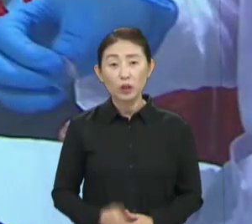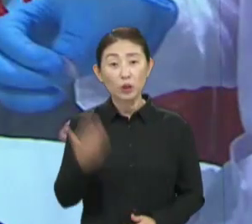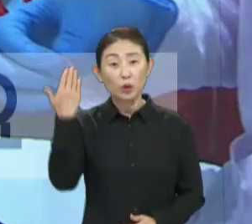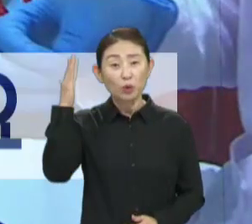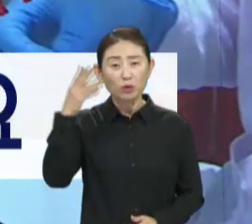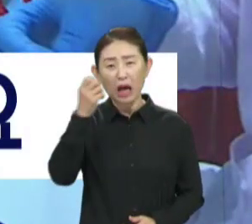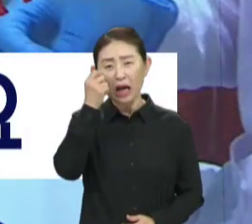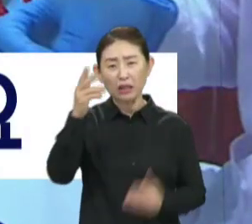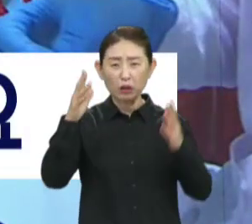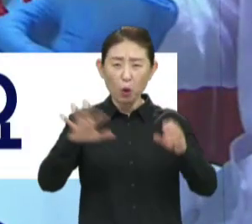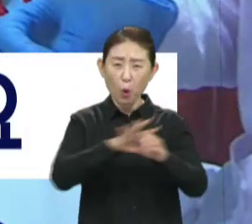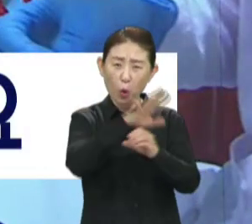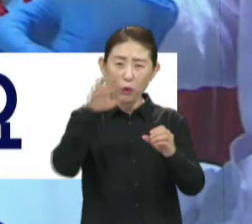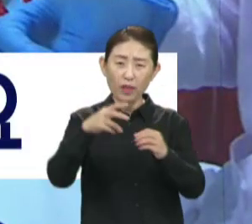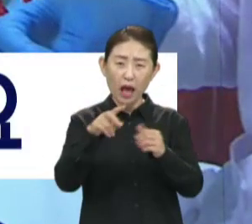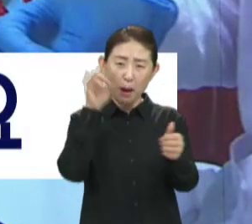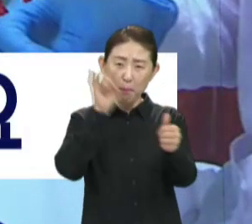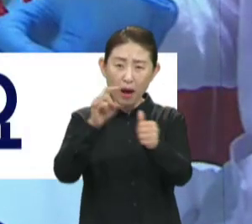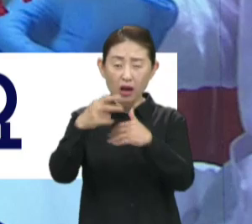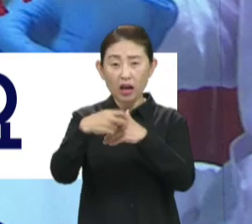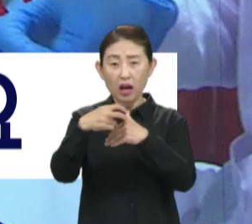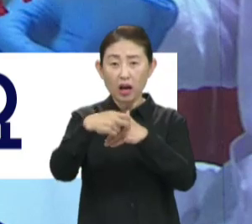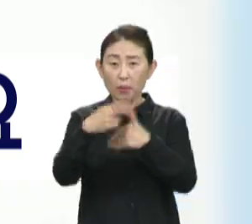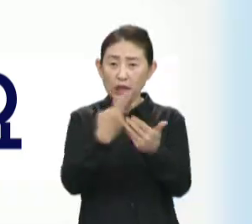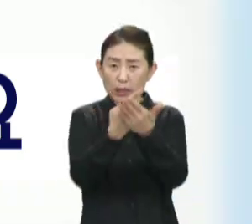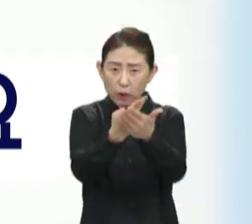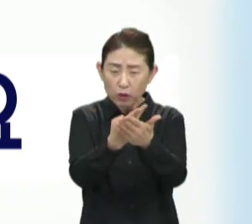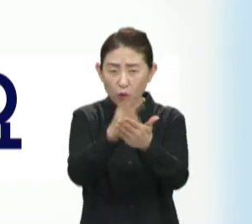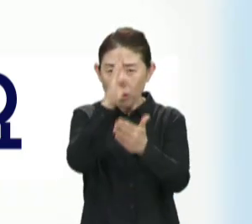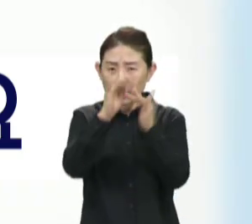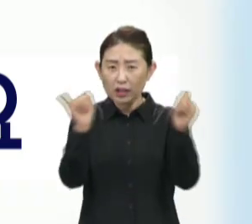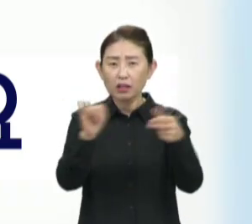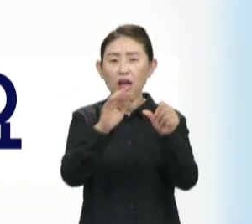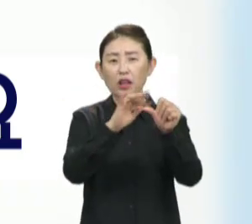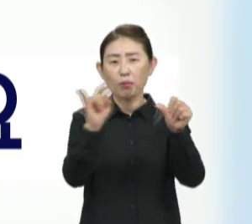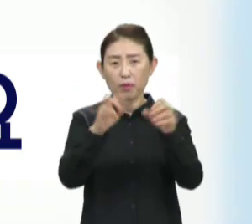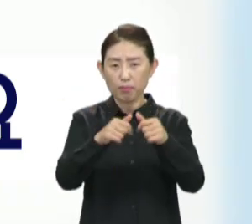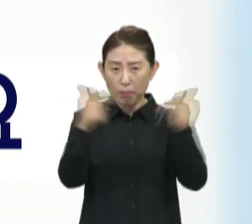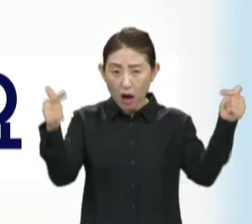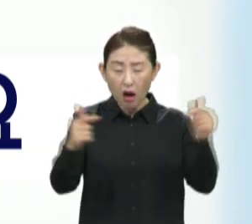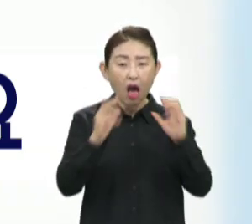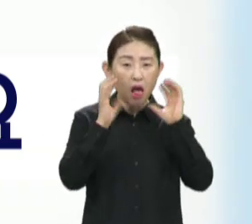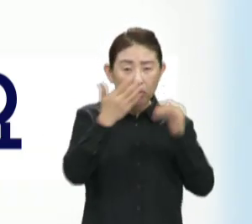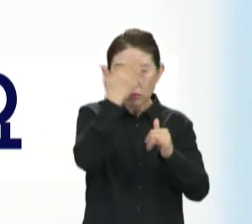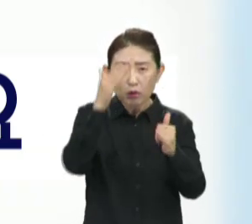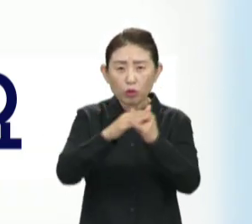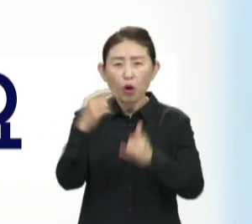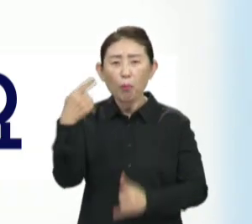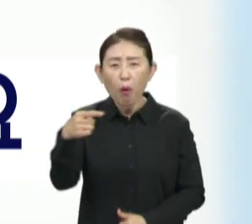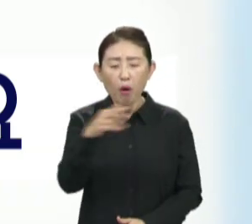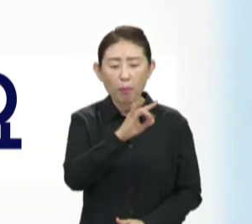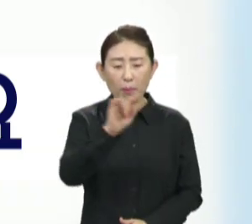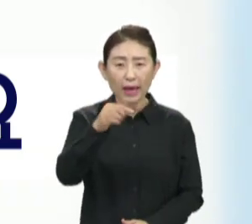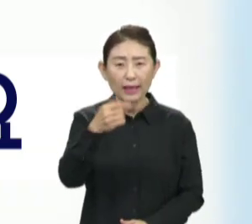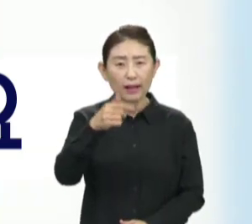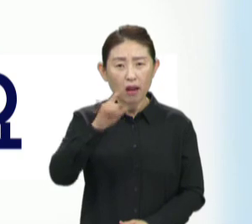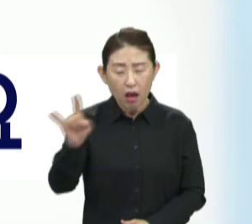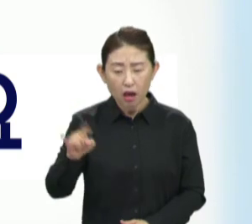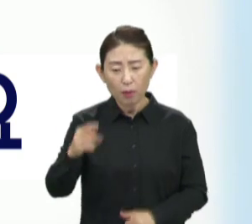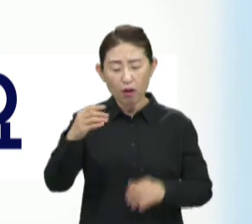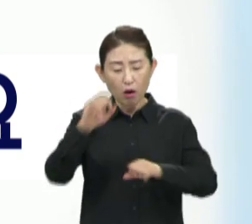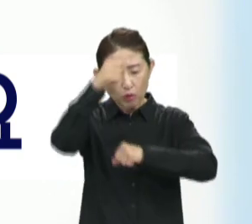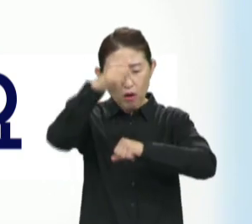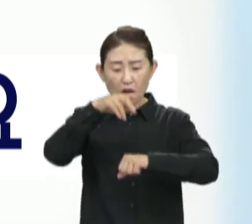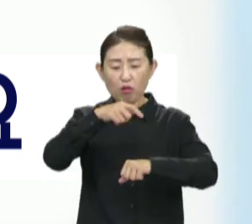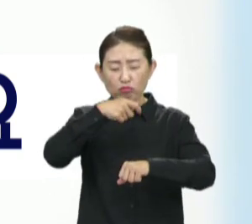최근 4주간 코로나19 입원 환자가 5배 이상 급증하고 소아 청소년을 중심으로 백일해와 수족구병 등